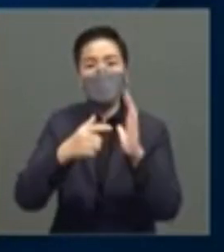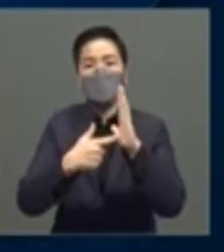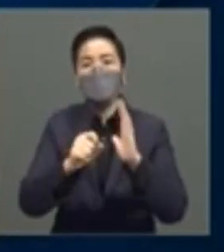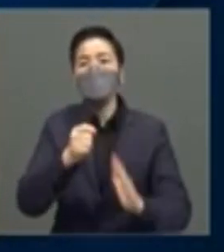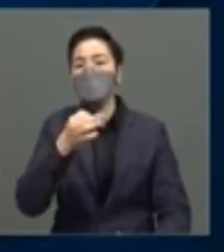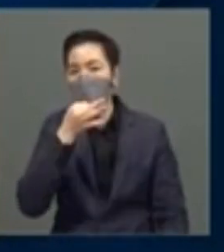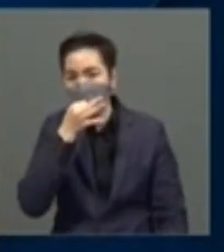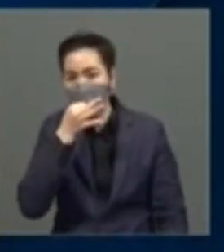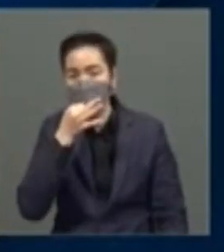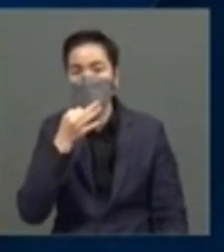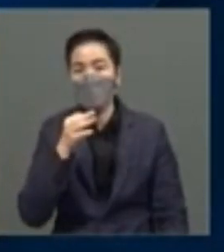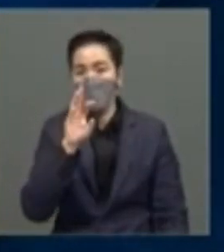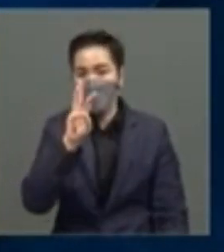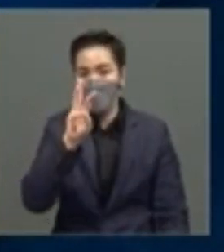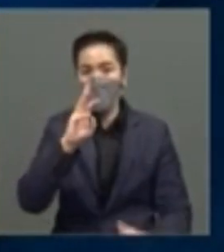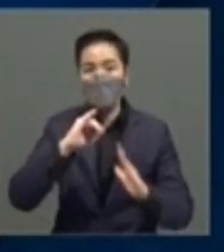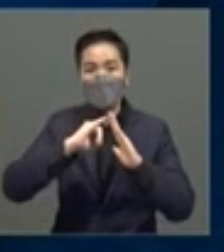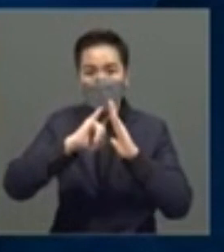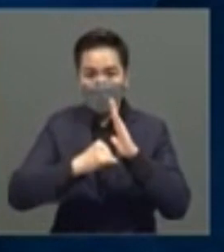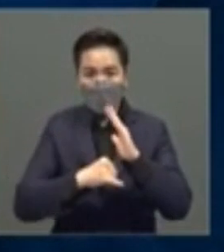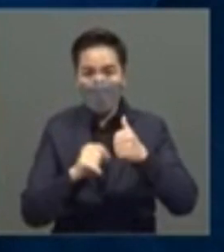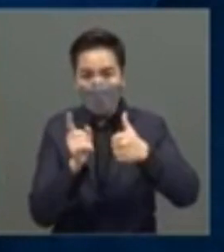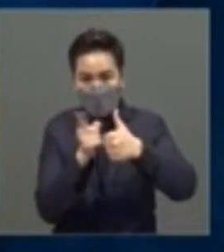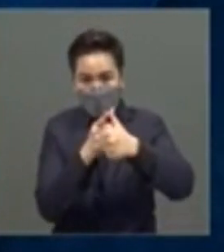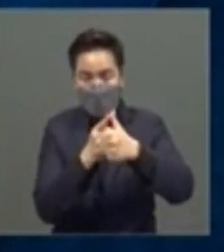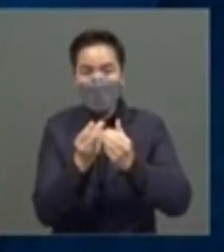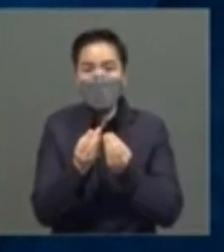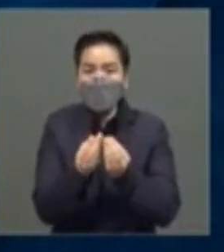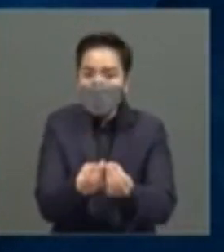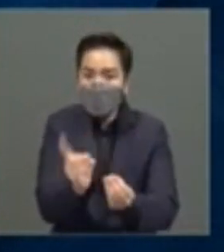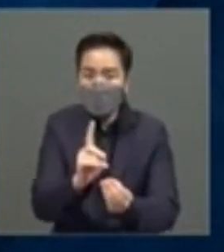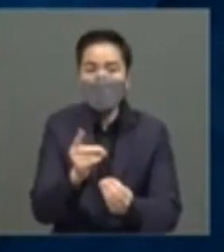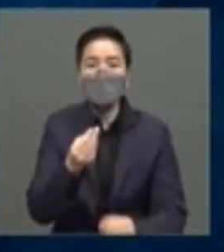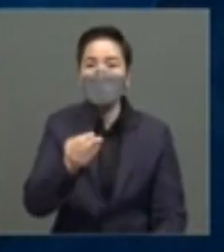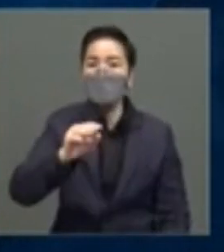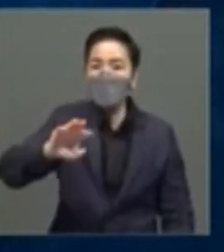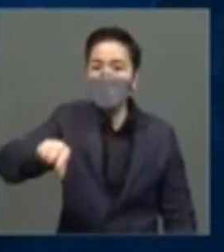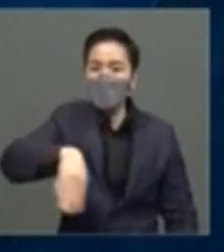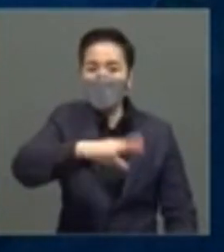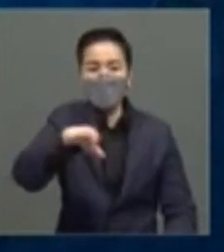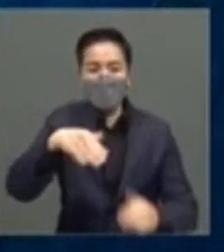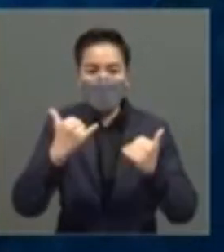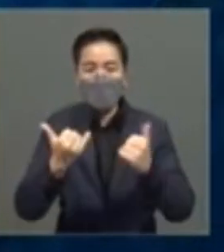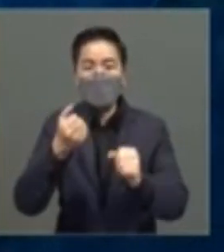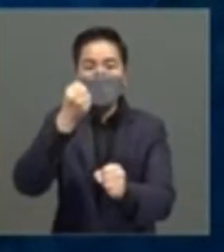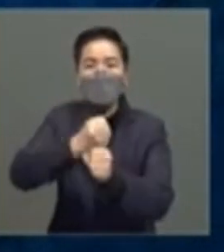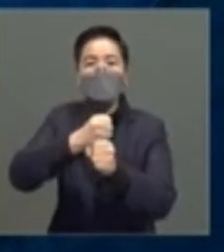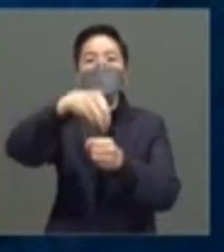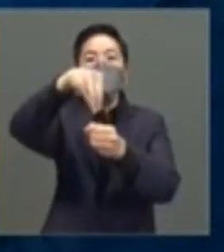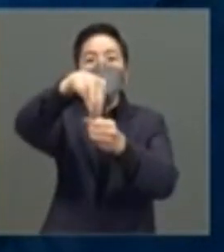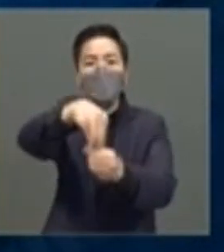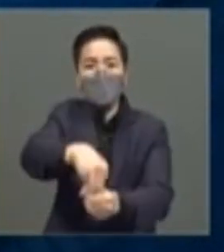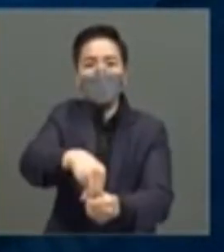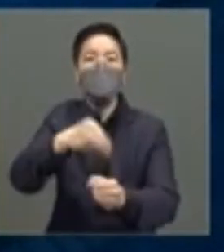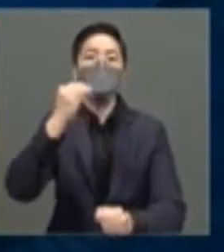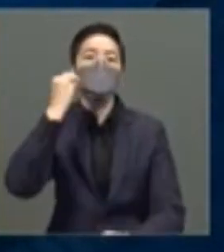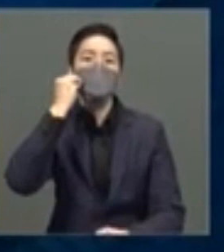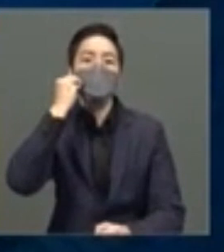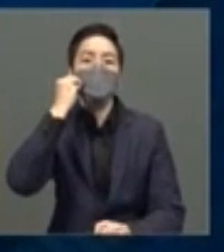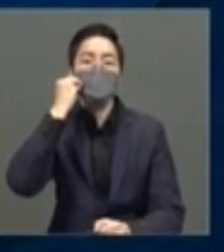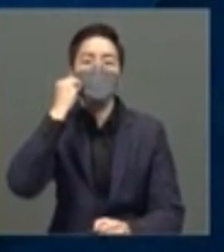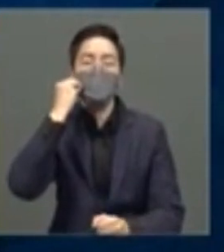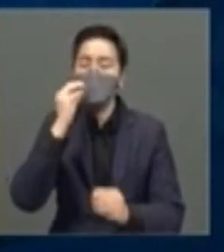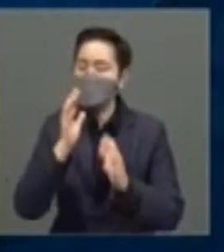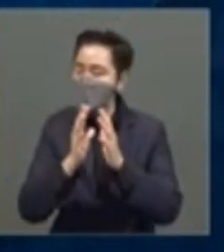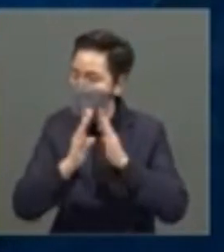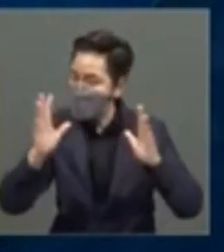ทรสาครข้อปฏิบัติอันดับแรกนะคะขอให้มีมาตรการทำงานที่บ้านหรือ work from home